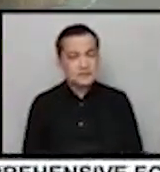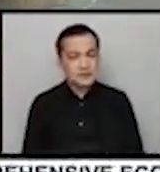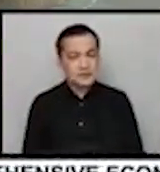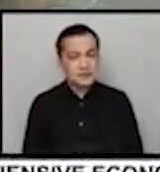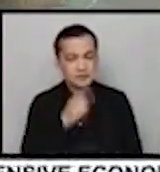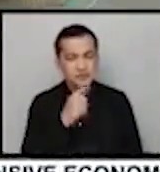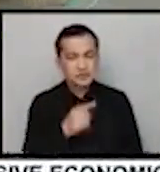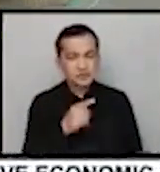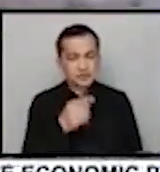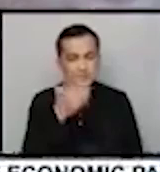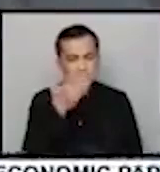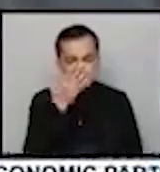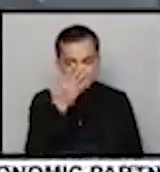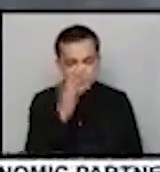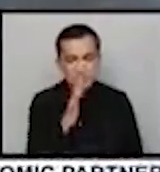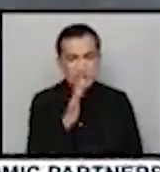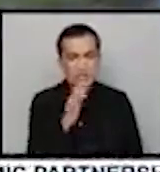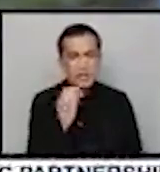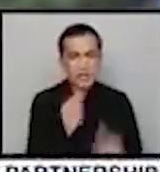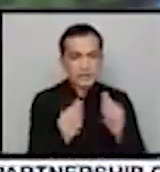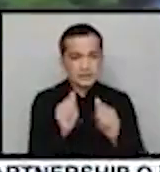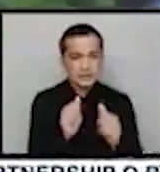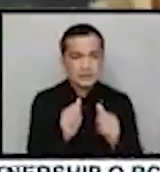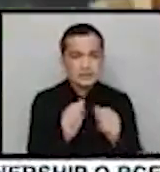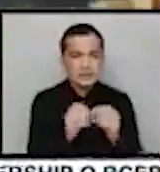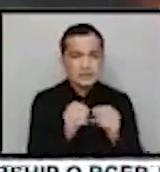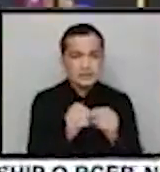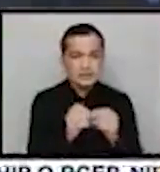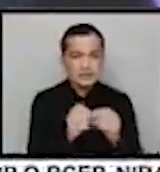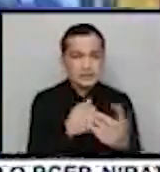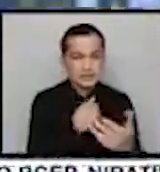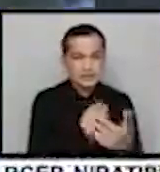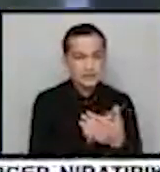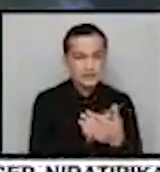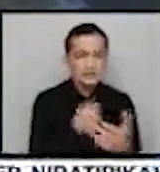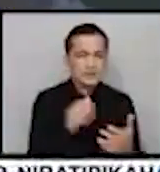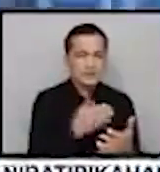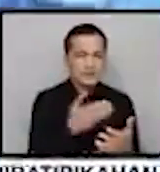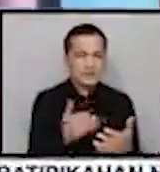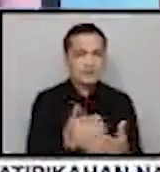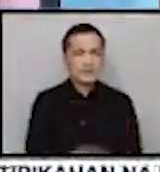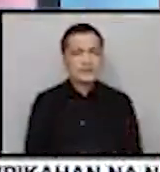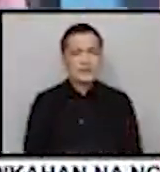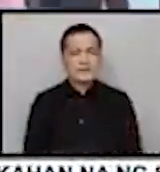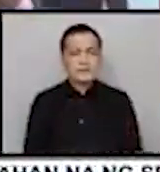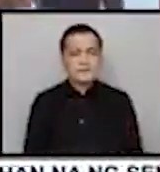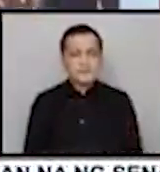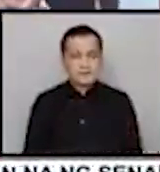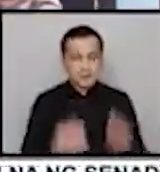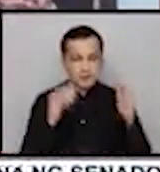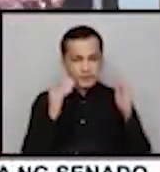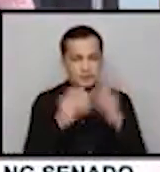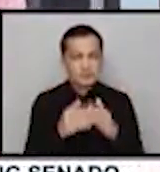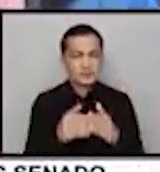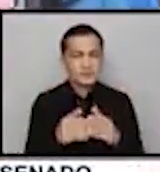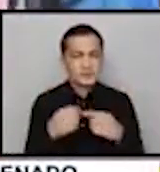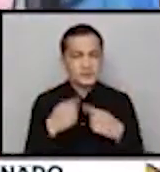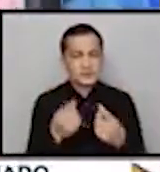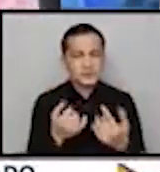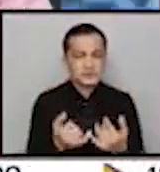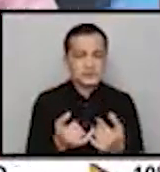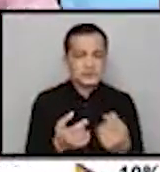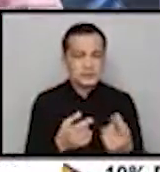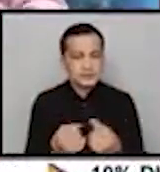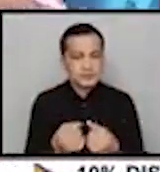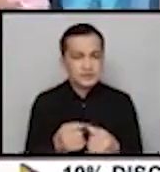then, mas na-fall in love po ako sa singing. So, I focused on it. Hanggang ngayon po, I'm doing TV